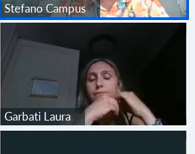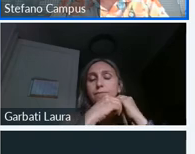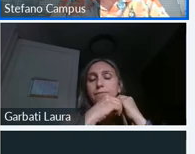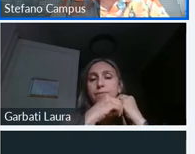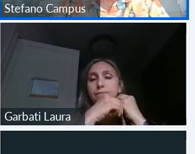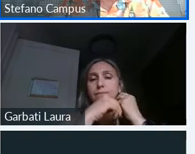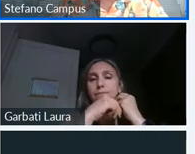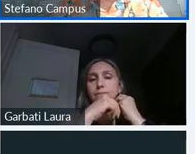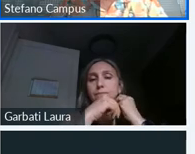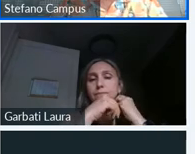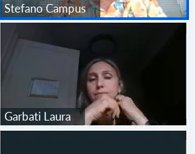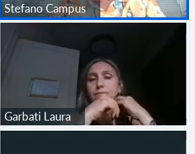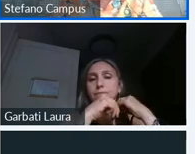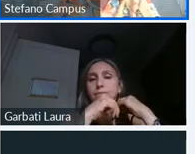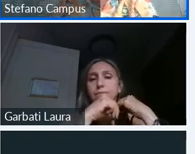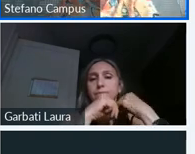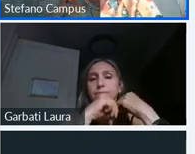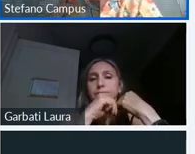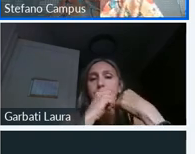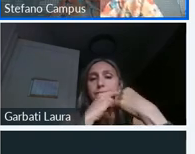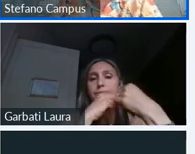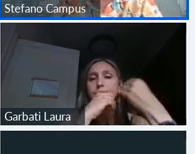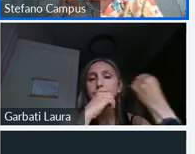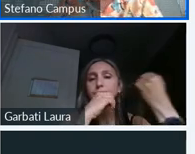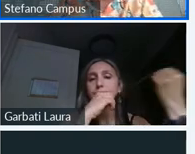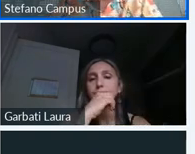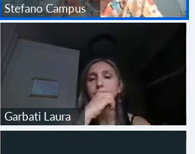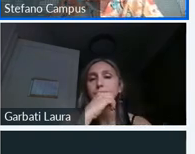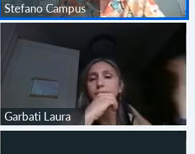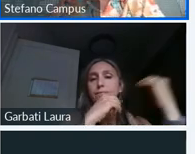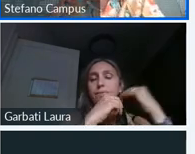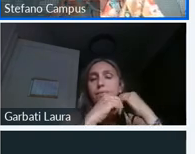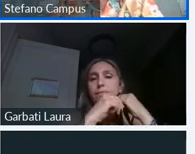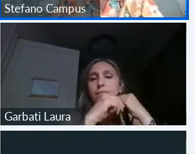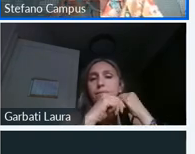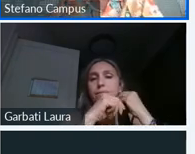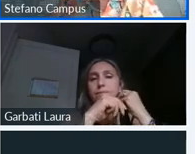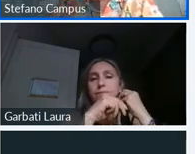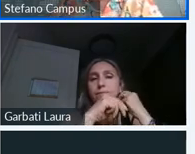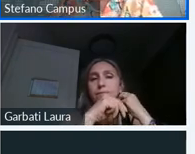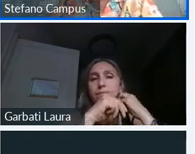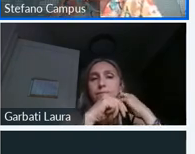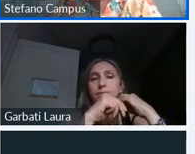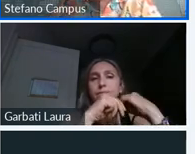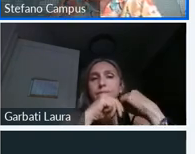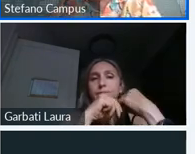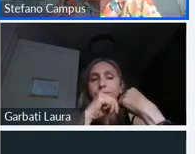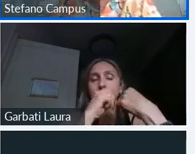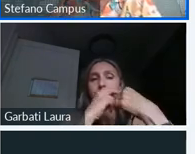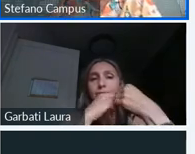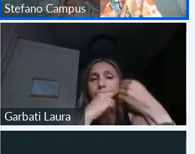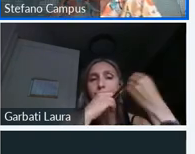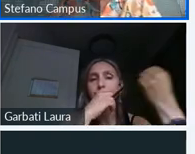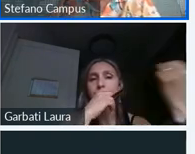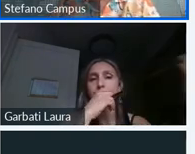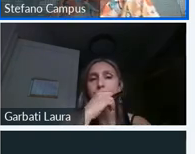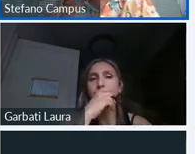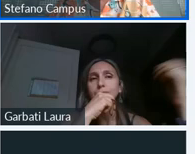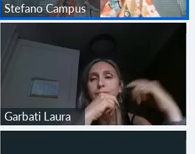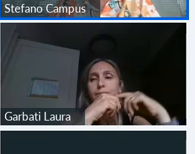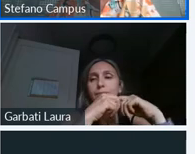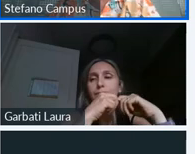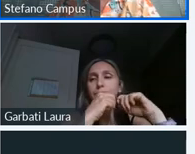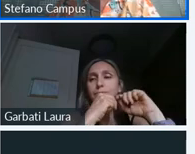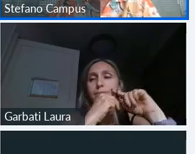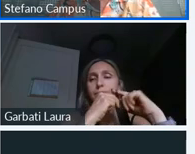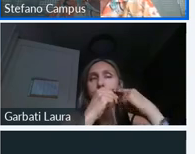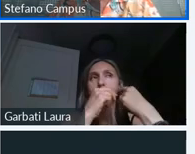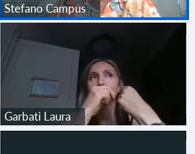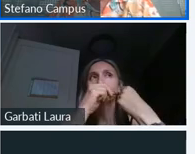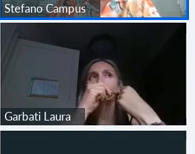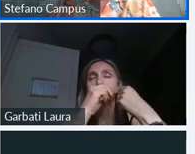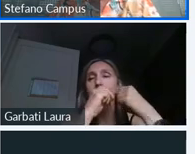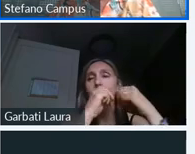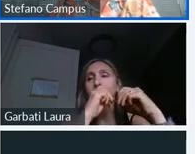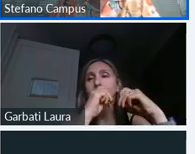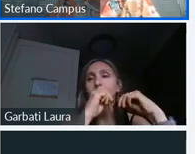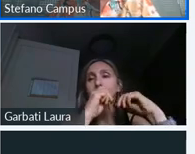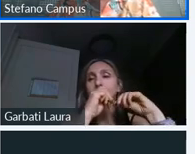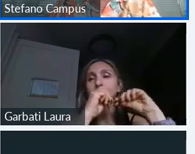informazioni supplementari e tutti gli attributi, quelli che per noi sono degli attributi. Diciamo che un po'